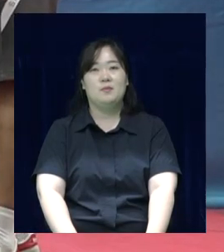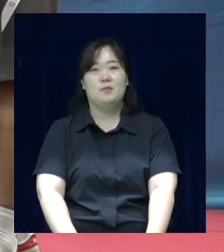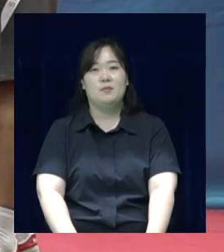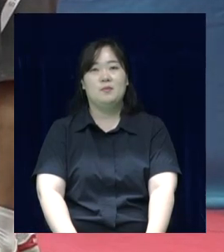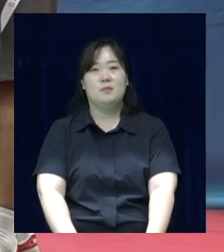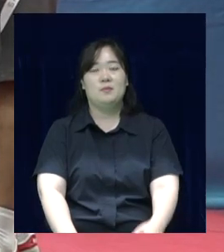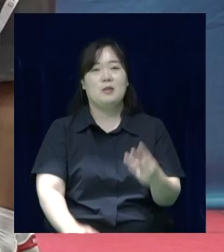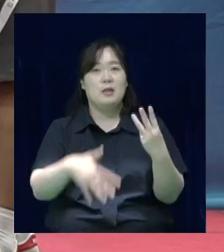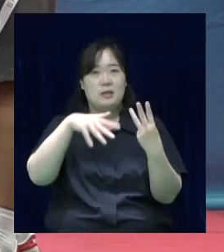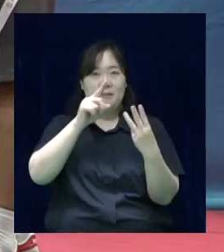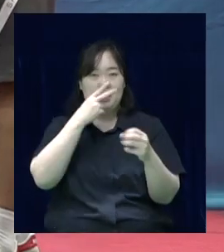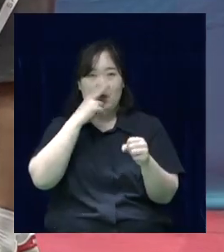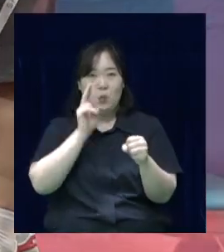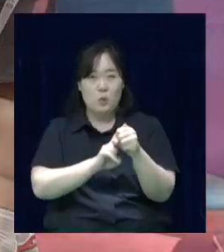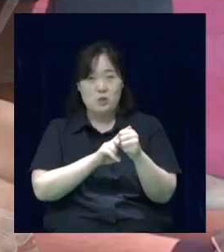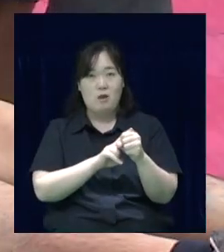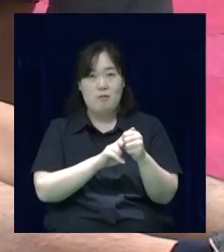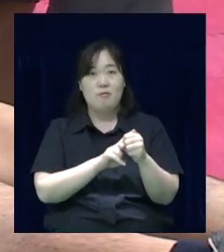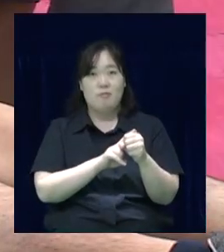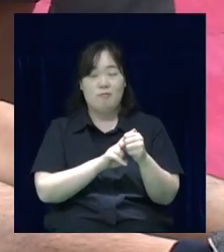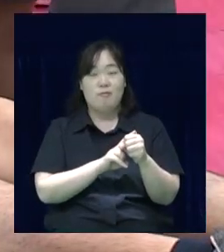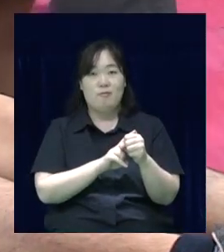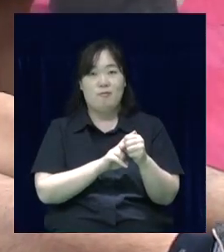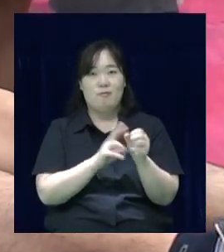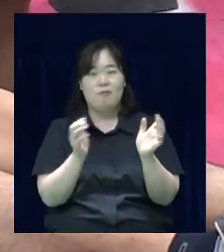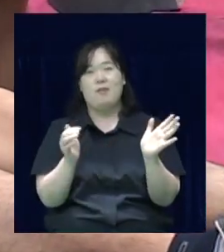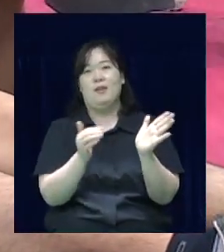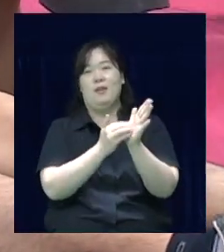정금산의 3차 시도 이어집니다.